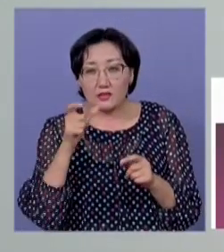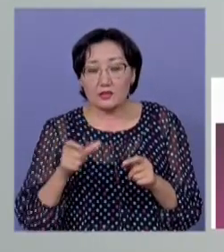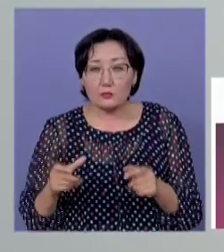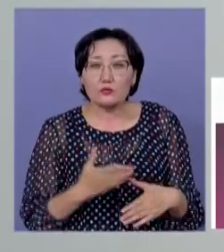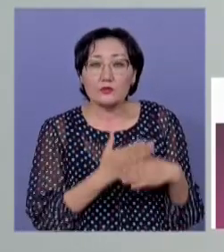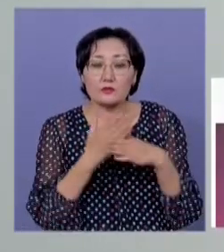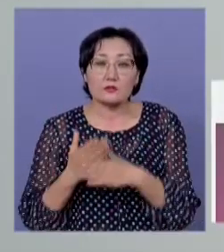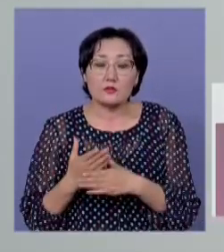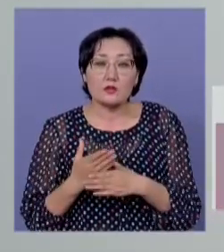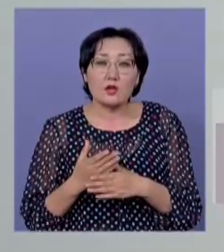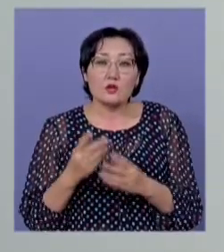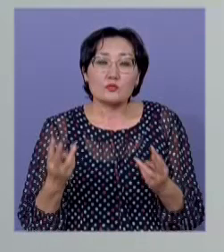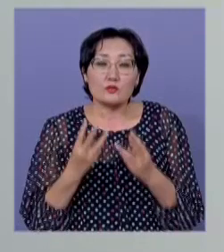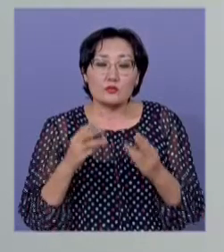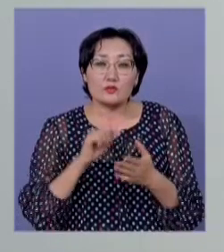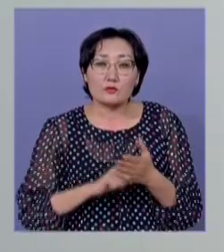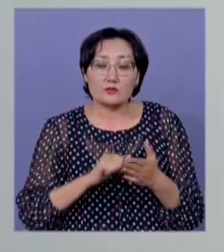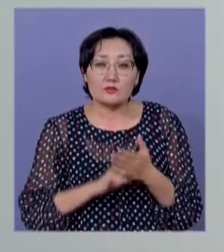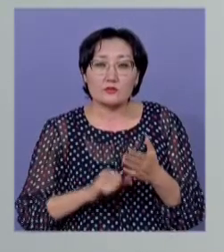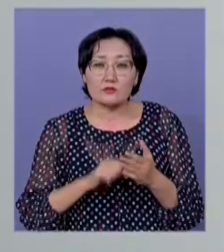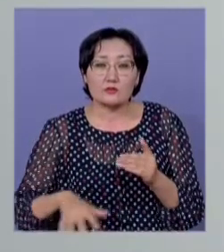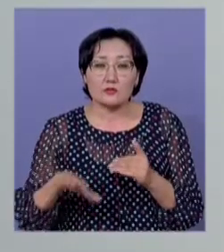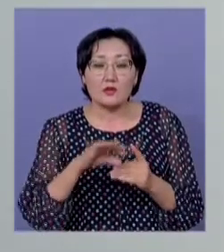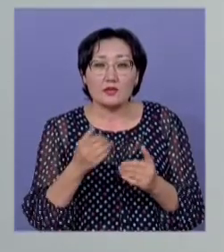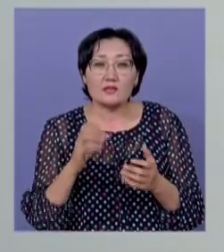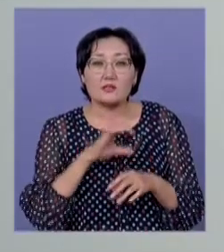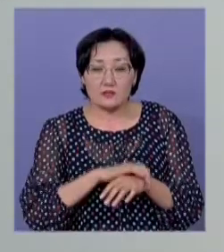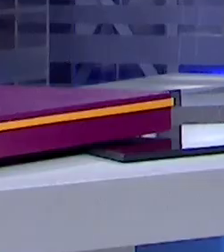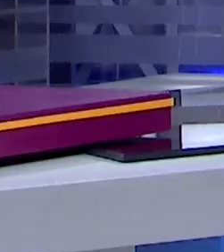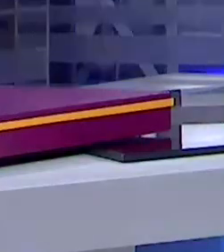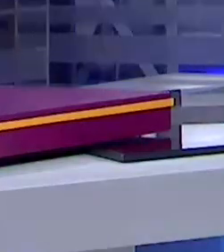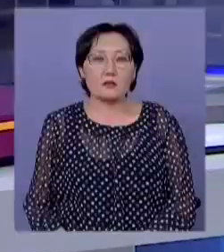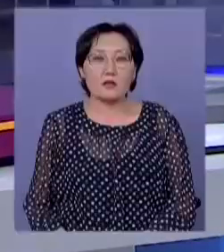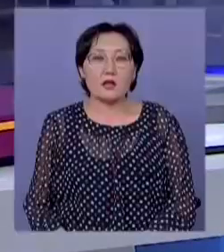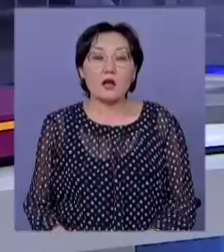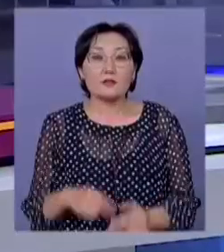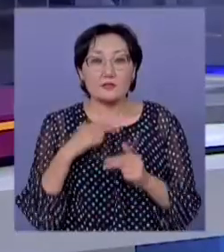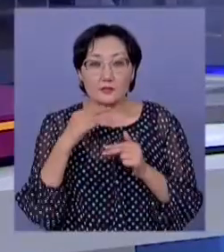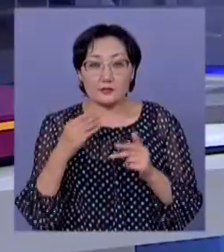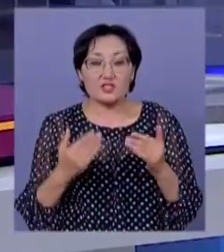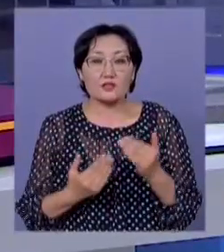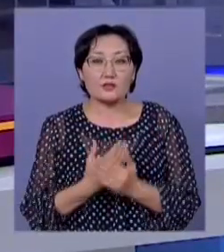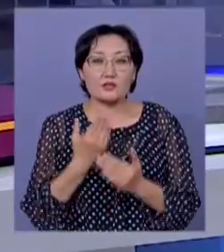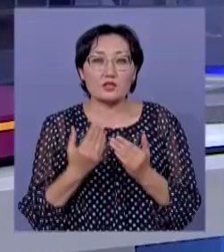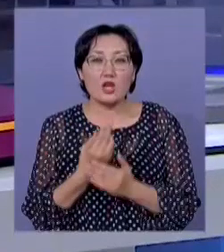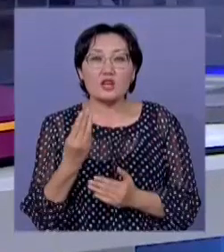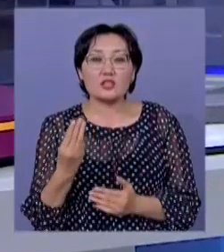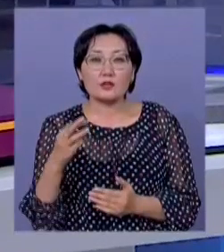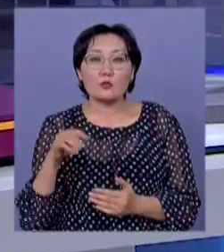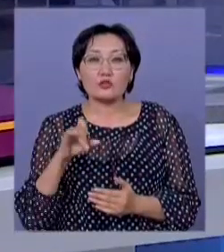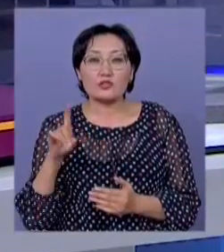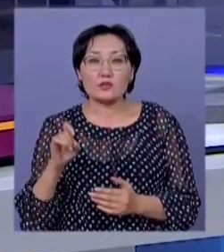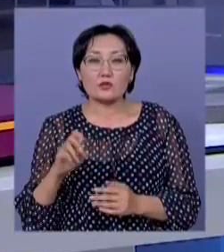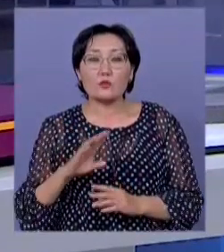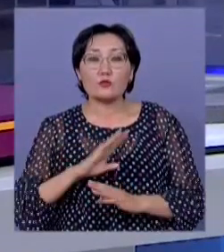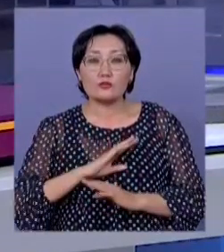жұмылдырылды. Өрттің себебі мен залал көлемі қазір анықталуда. Назарларыңызда жаңалықтар. Шерхан Мұртазаның